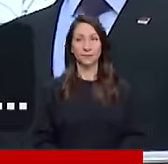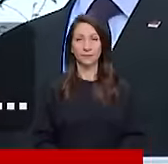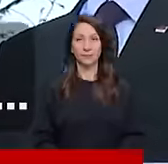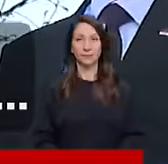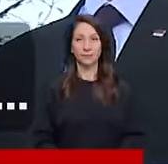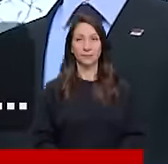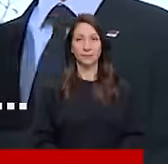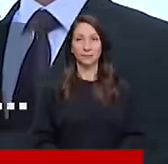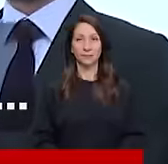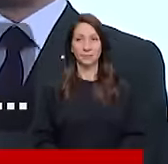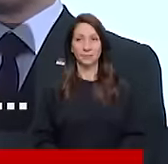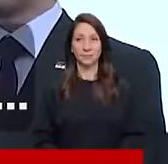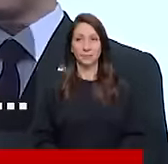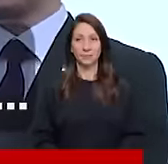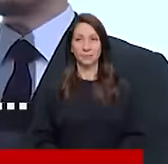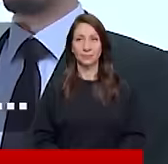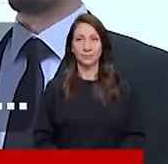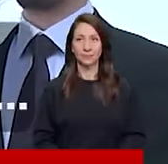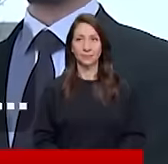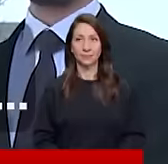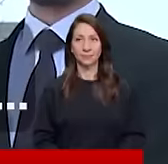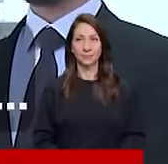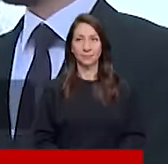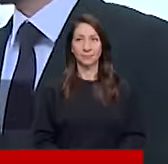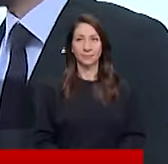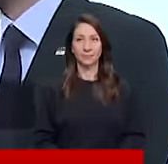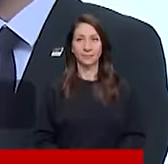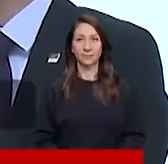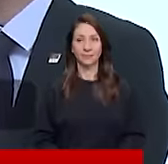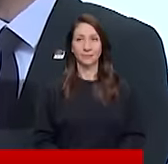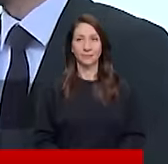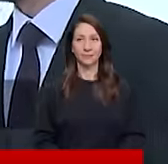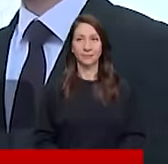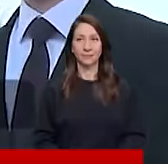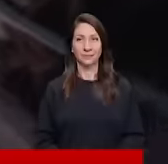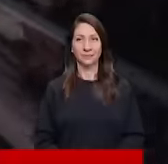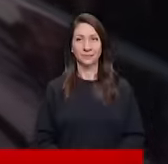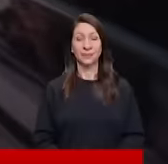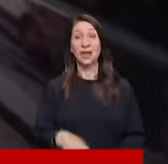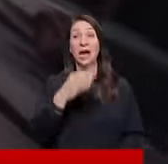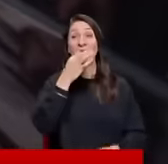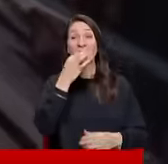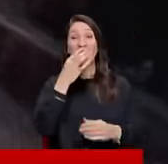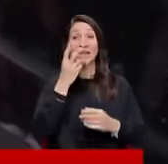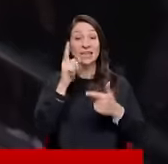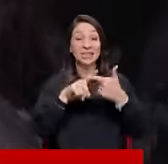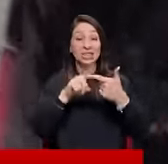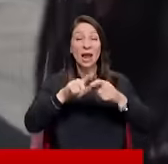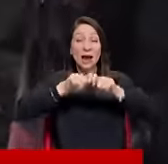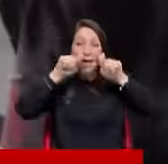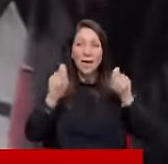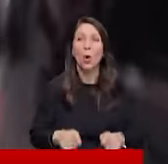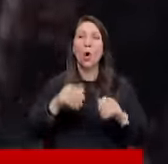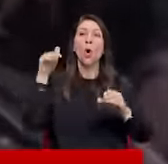Dur. Hele dur. Ben daha mazbatamı almadım ya. Bugün alacağım. Dur hele. Ankaralıların ikinci kez rekor